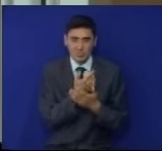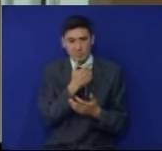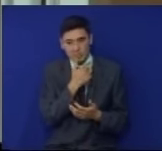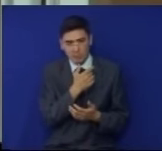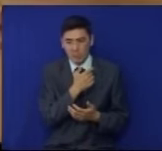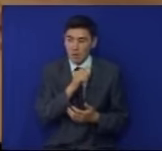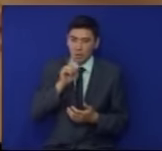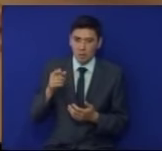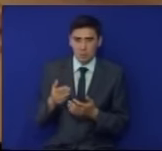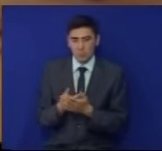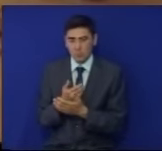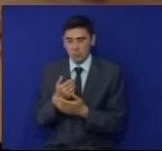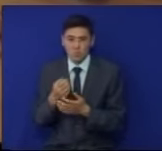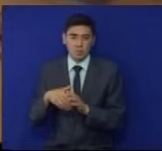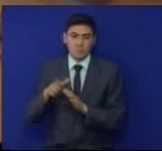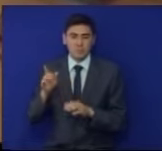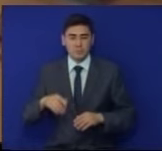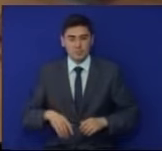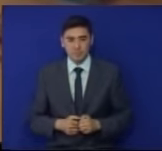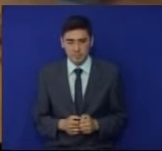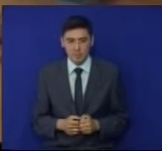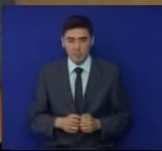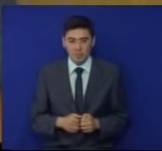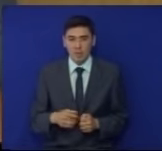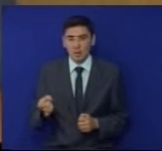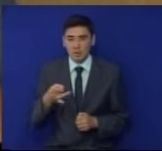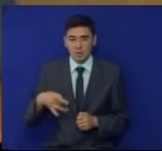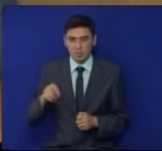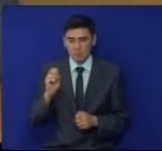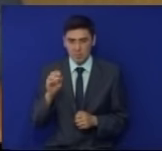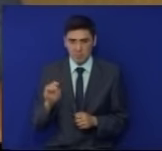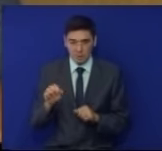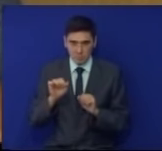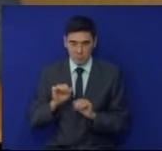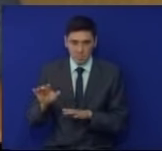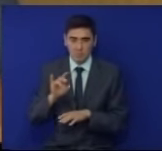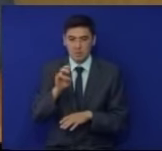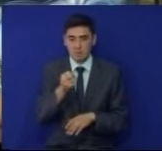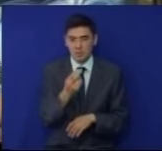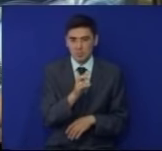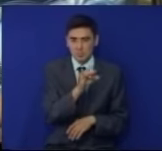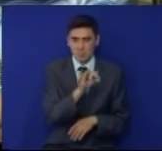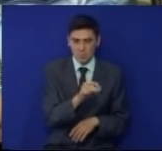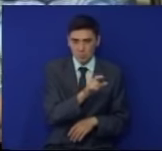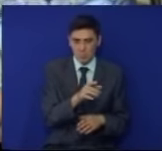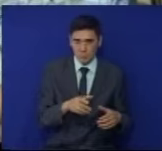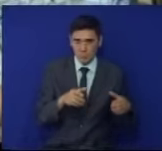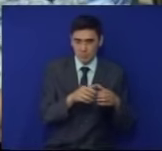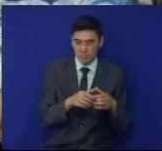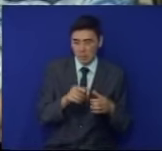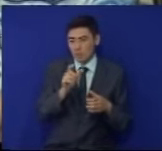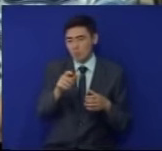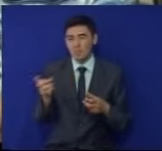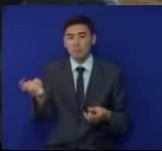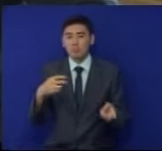получаю что-то новое. После завершения заседания заместитель акима и представители Департамента Национального бюро по противодействию коррупции провели